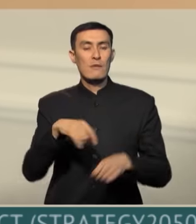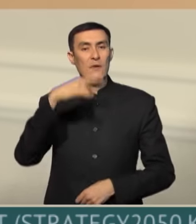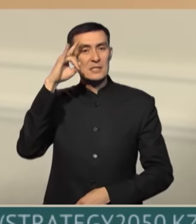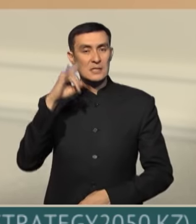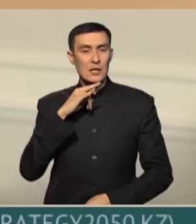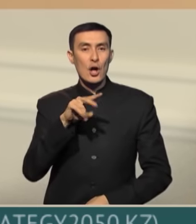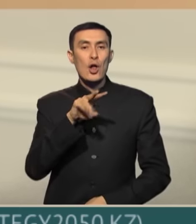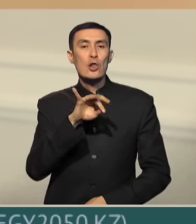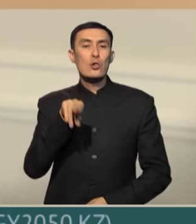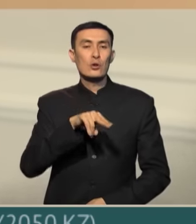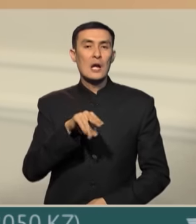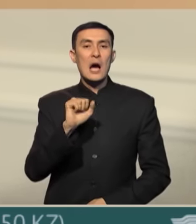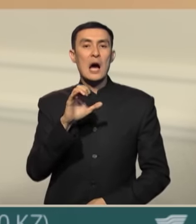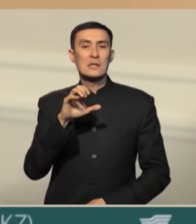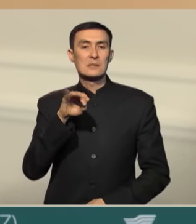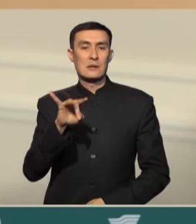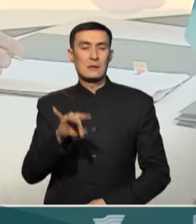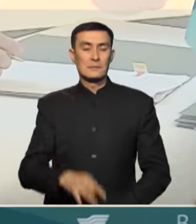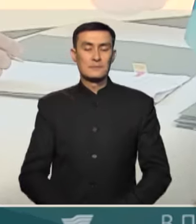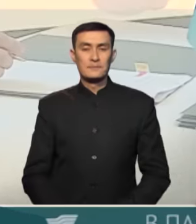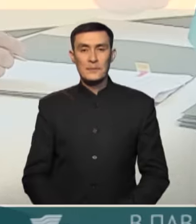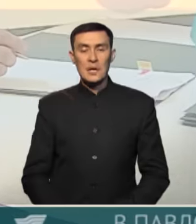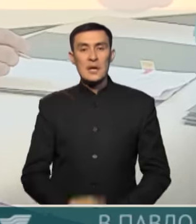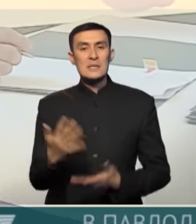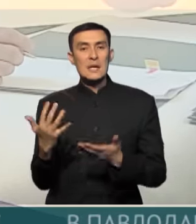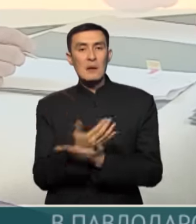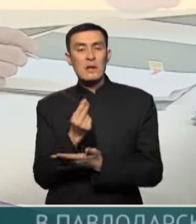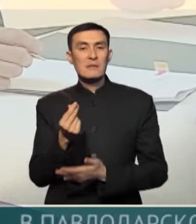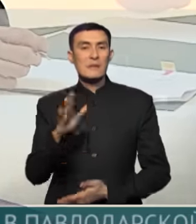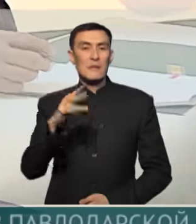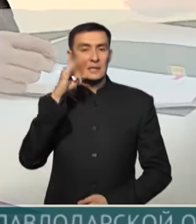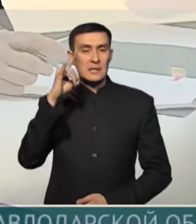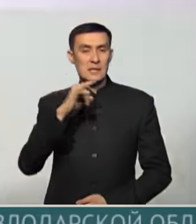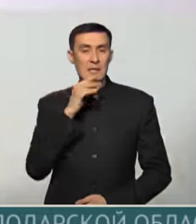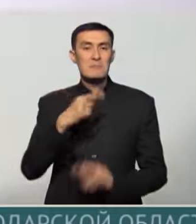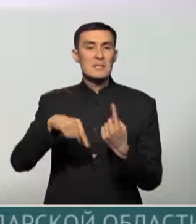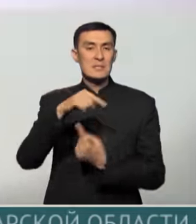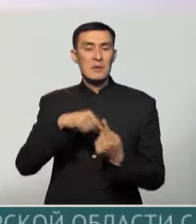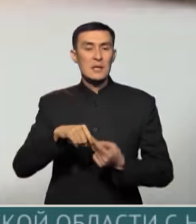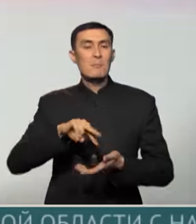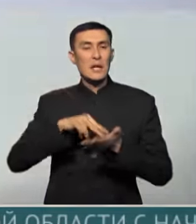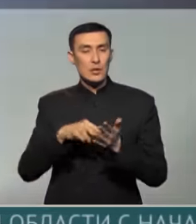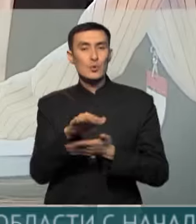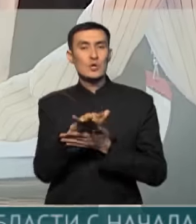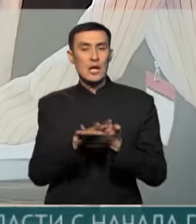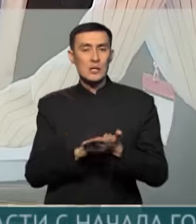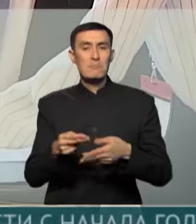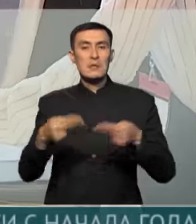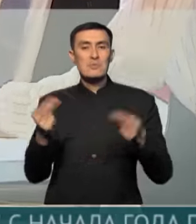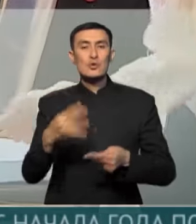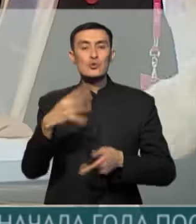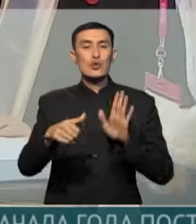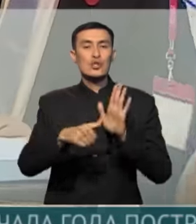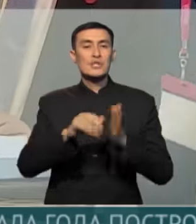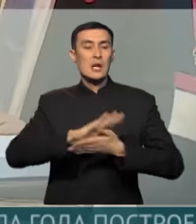Казахстане лорда Джона Астера. Зарабатывать деньги в Казахстане британские бизнесмены намерены и дальше. Подписано